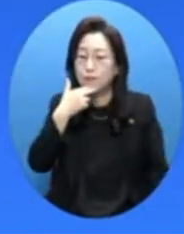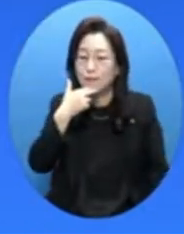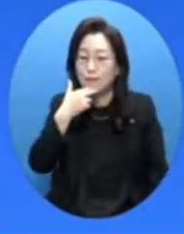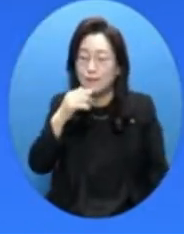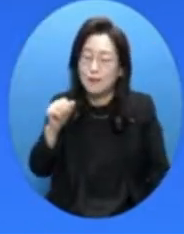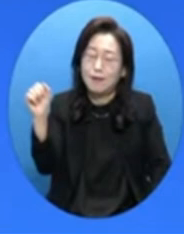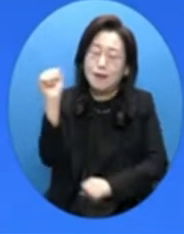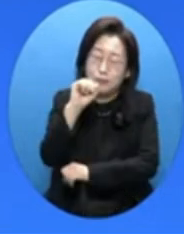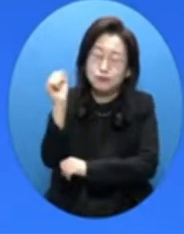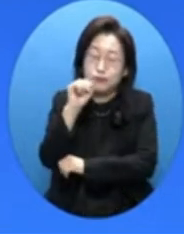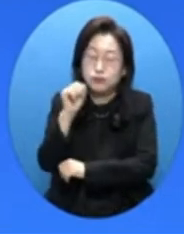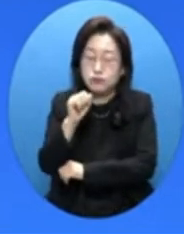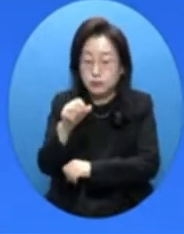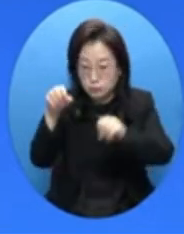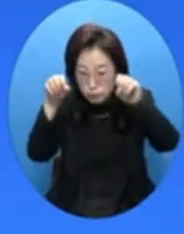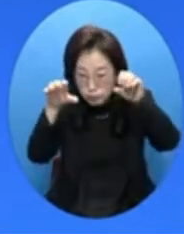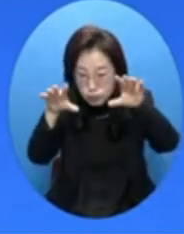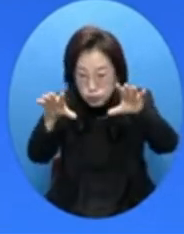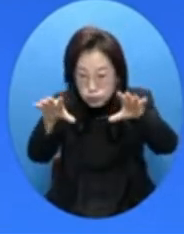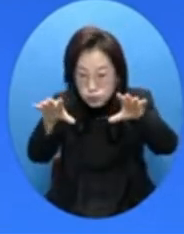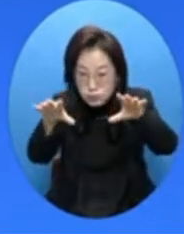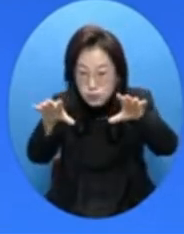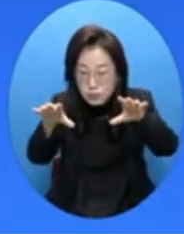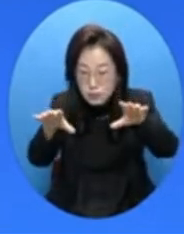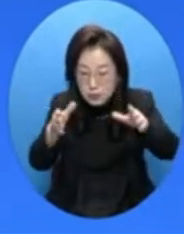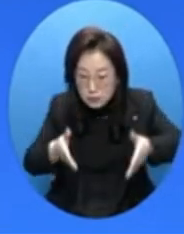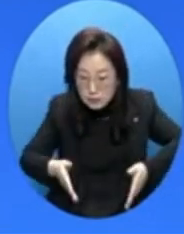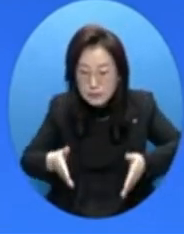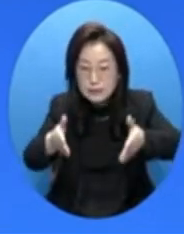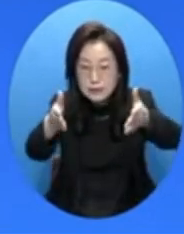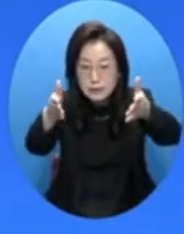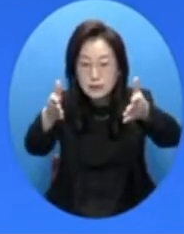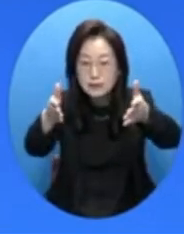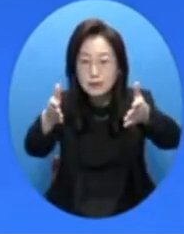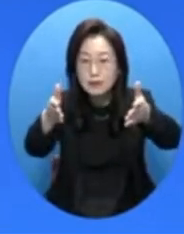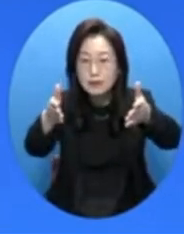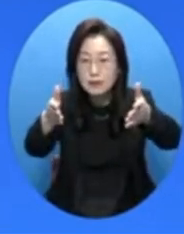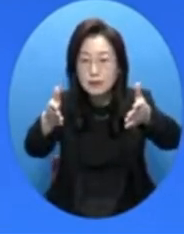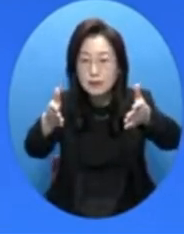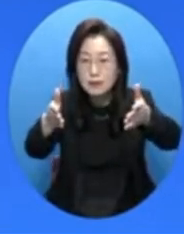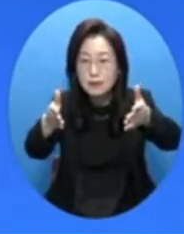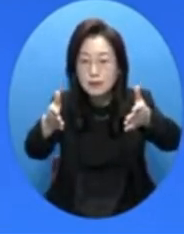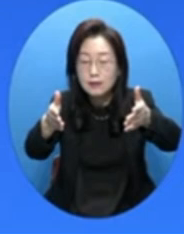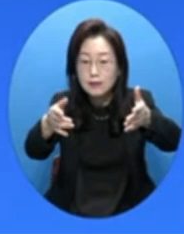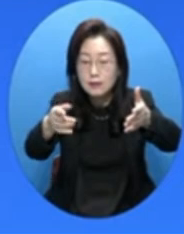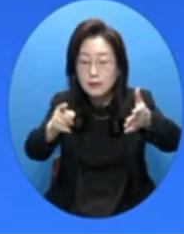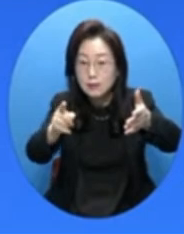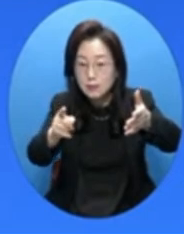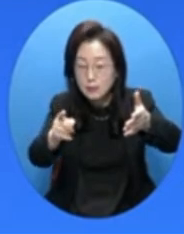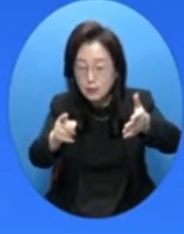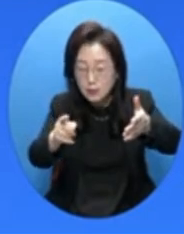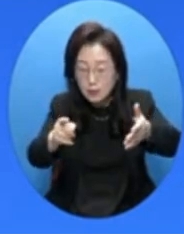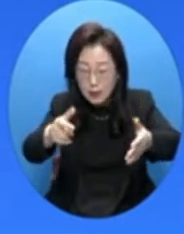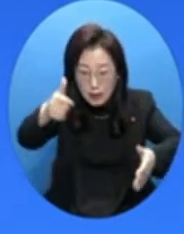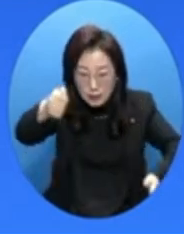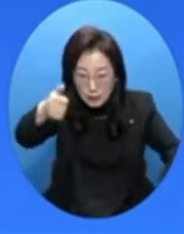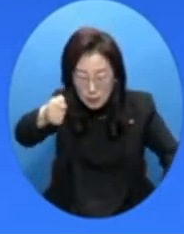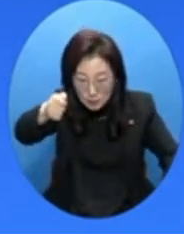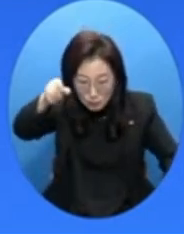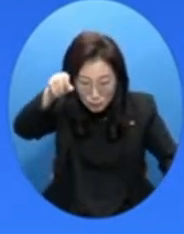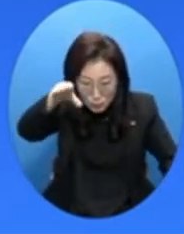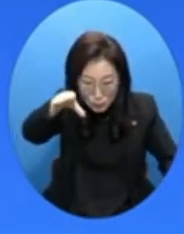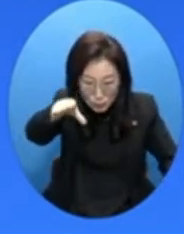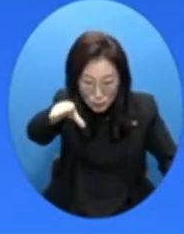불을 켜니까 아스팔트 길에 형광등으로 불을 켜면